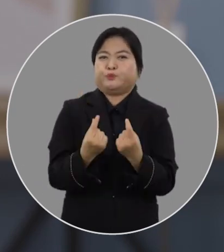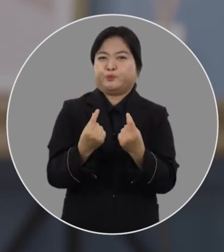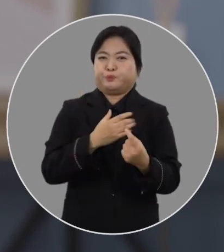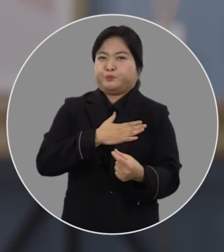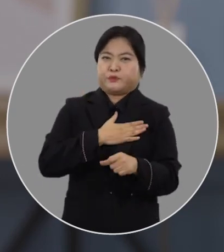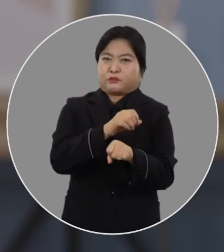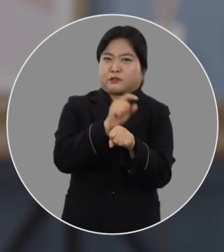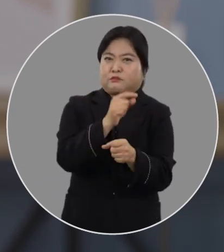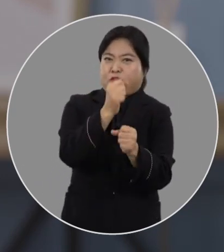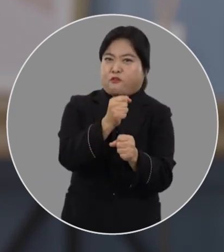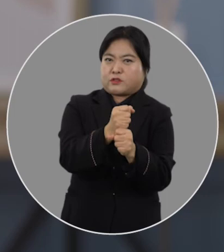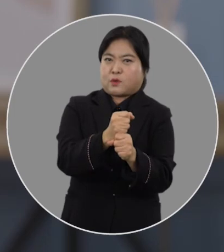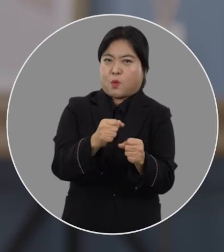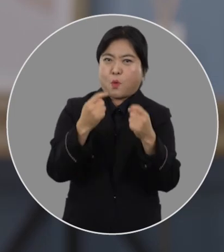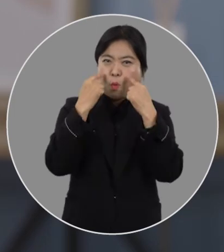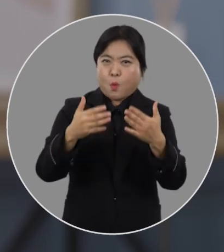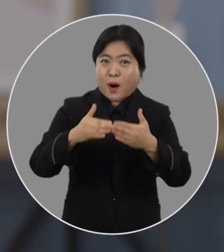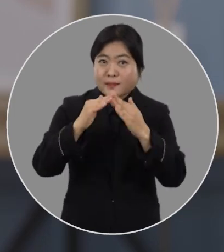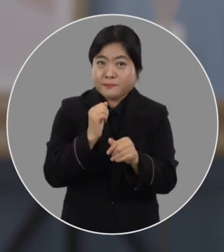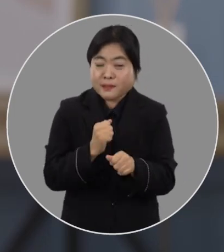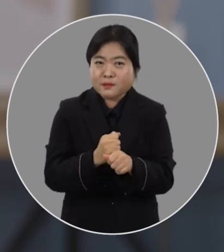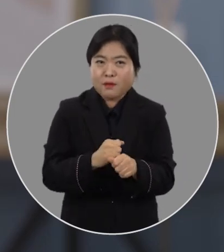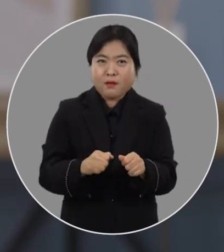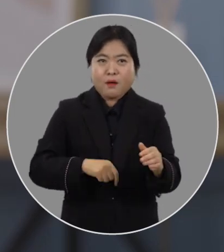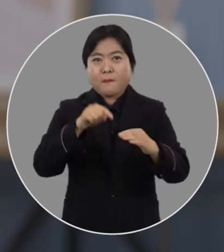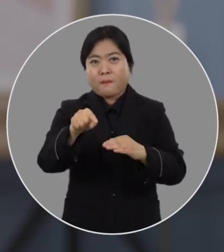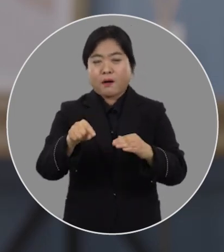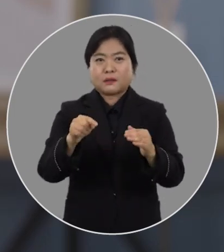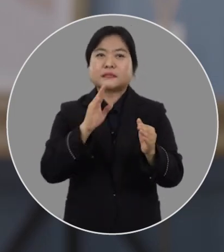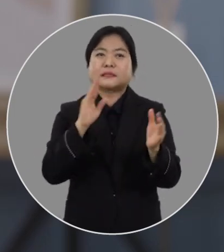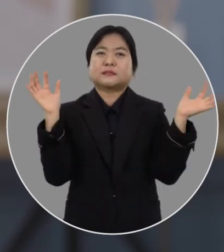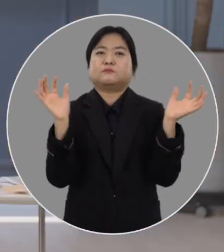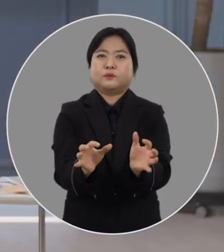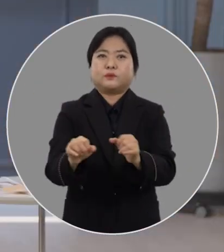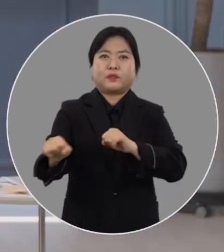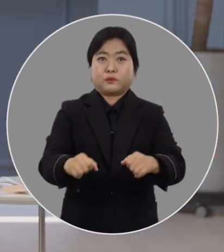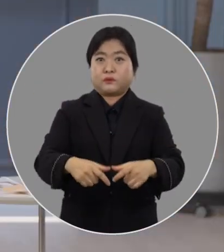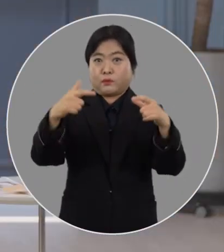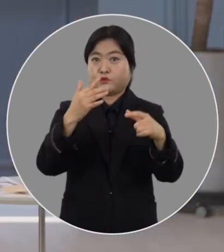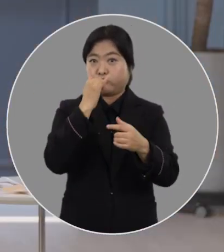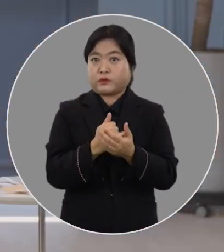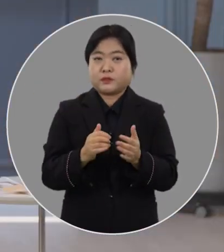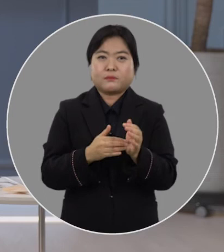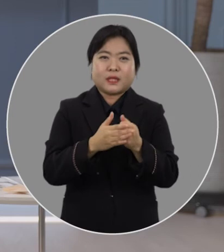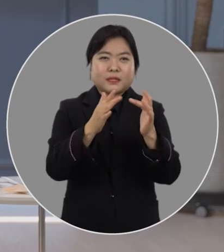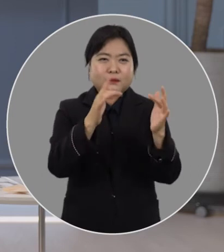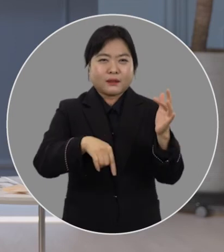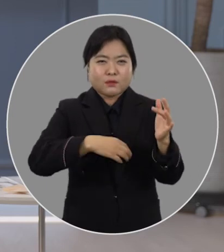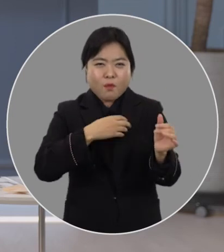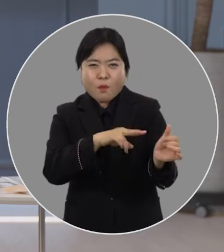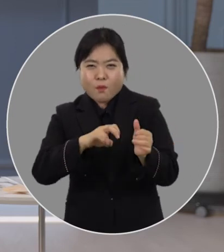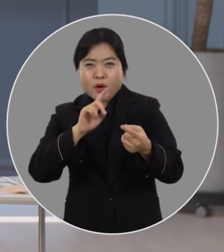형성, 확립하여 오프라인으로 그 활동 영역을 넓힐 수 있는 것이죠. 따라서 인터넷상에서의 혐오 표현에